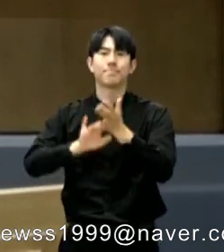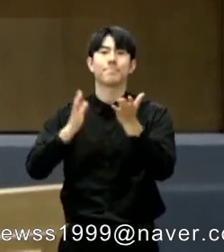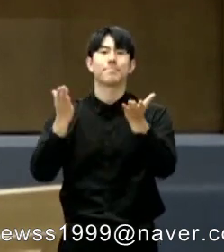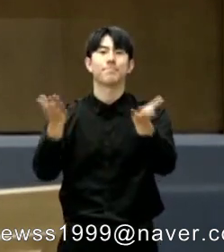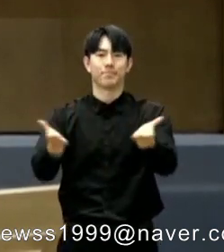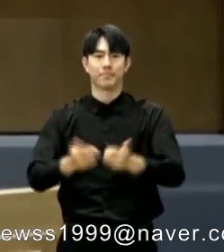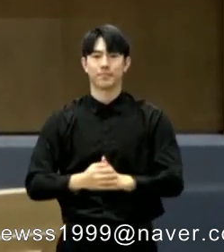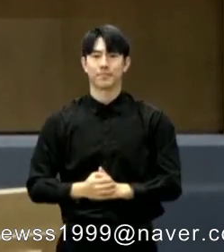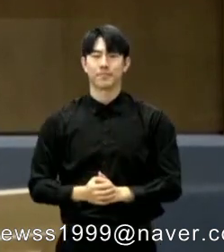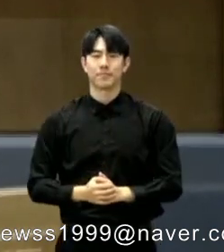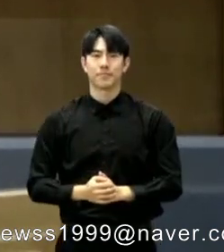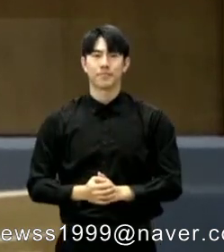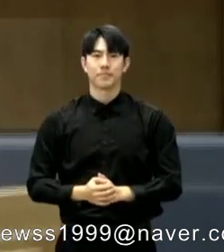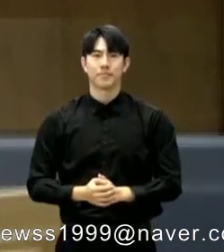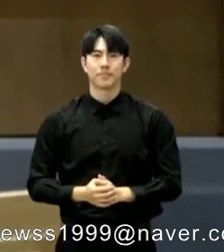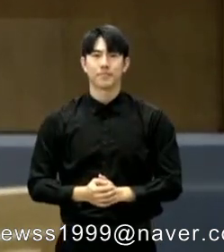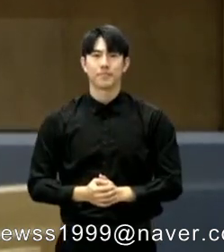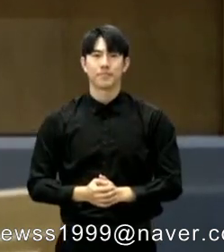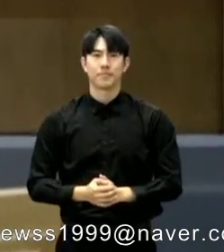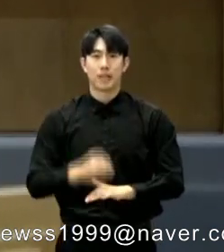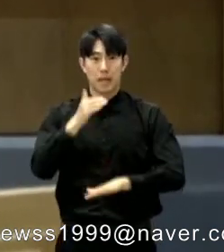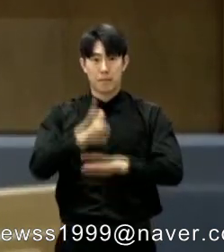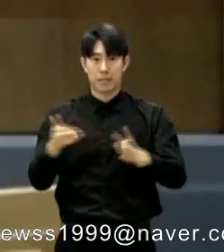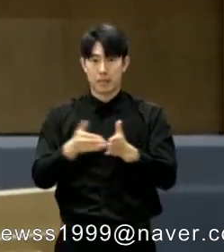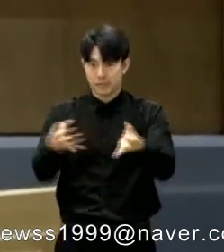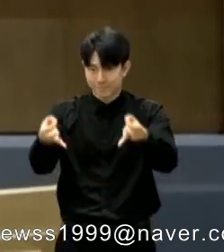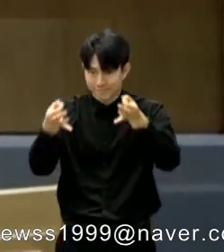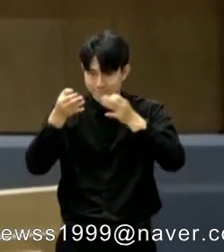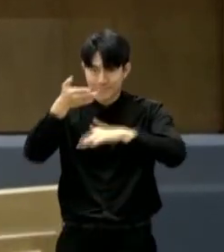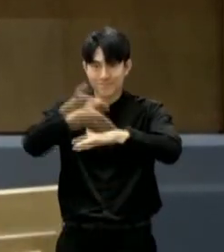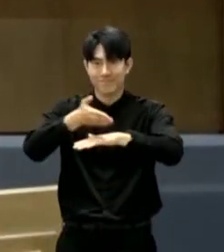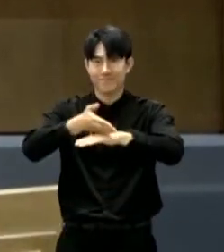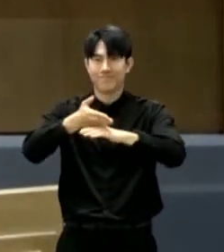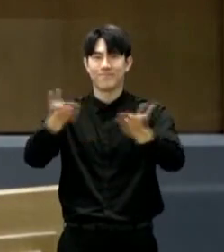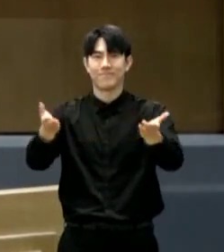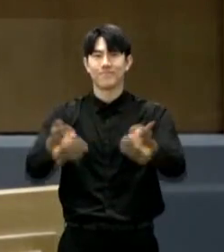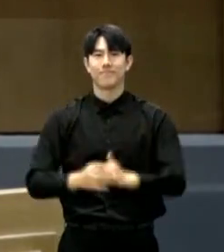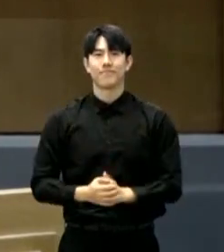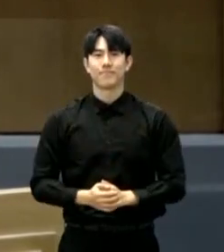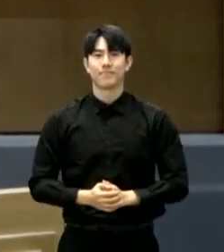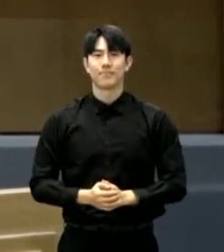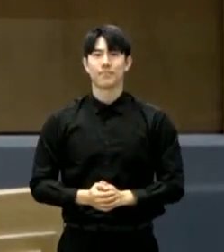자리에서 말씀을 드리겠습니다. 끝까지 경청해 주셔서 감사합니다.